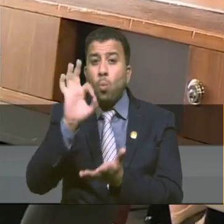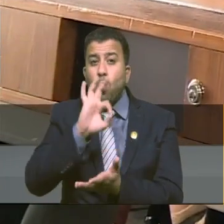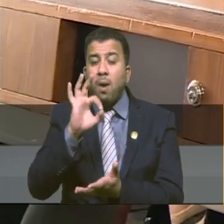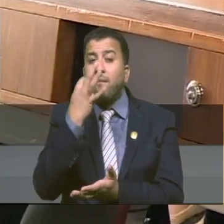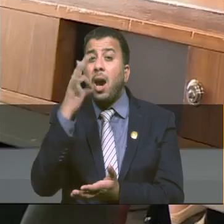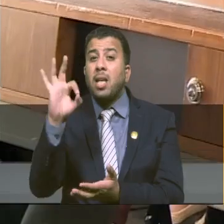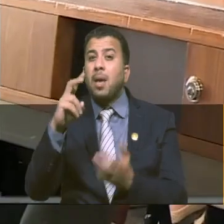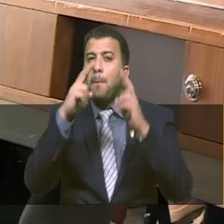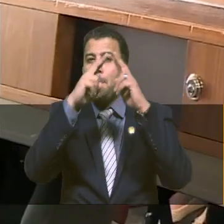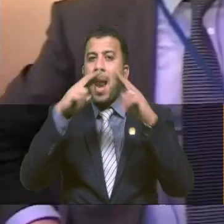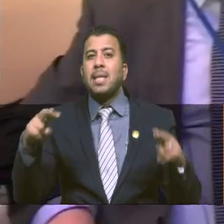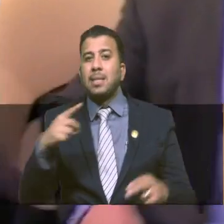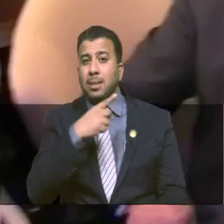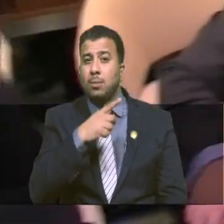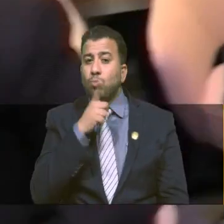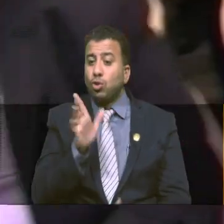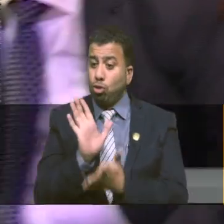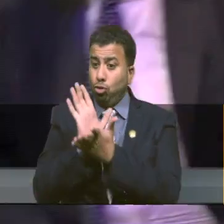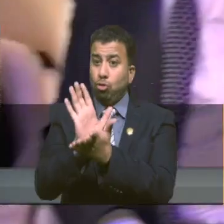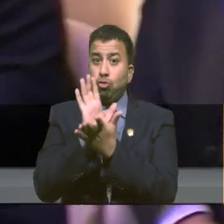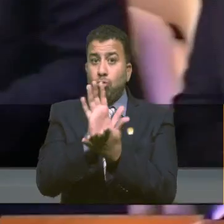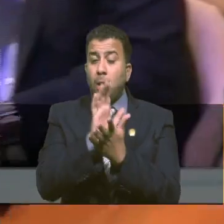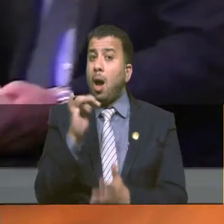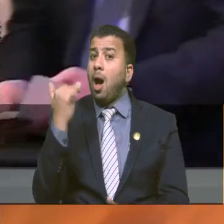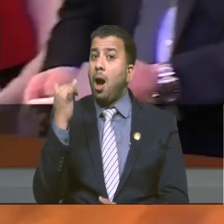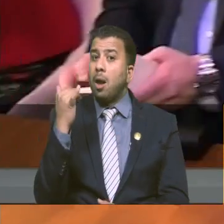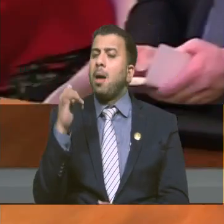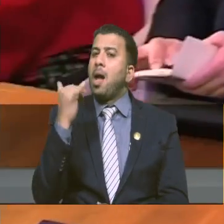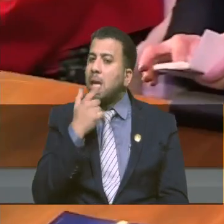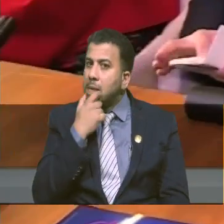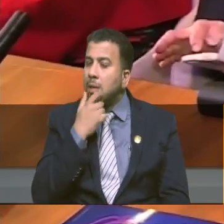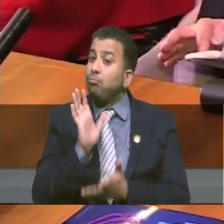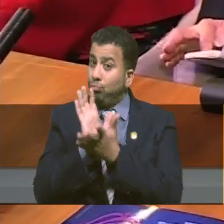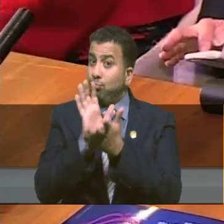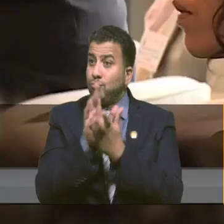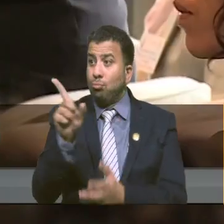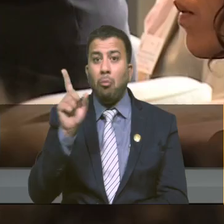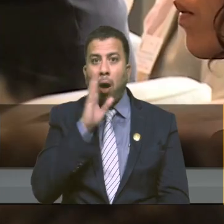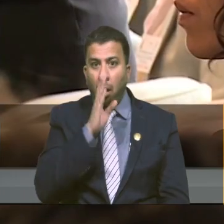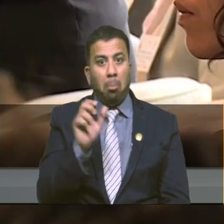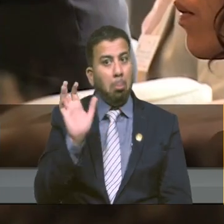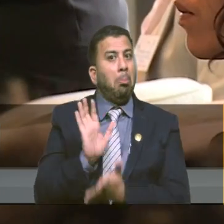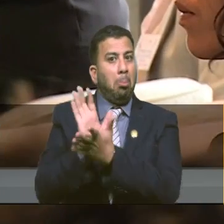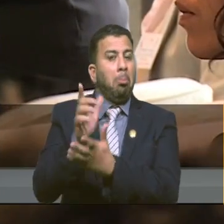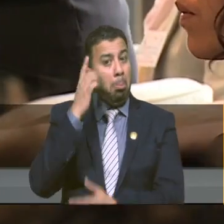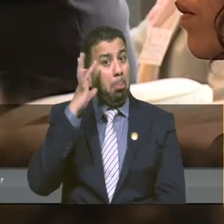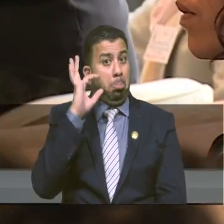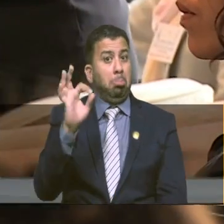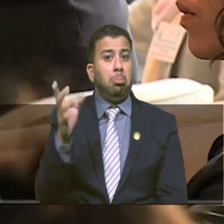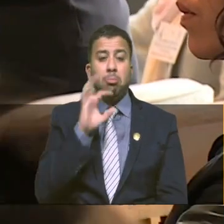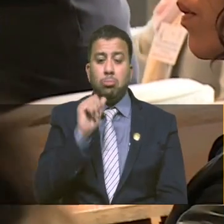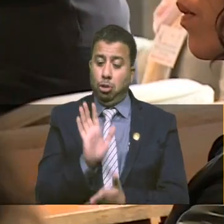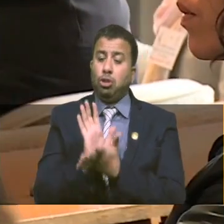باريس، لتكرم من جديد شخصيات عربية وغير عربية تستحق التكريم في حفل تسليم